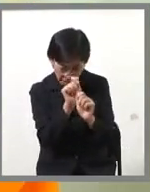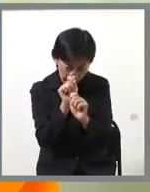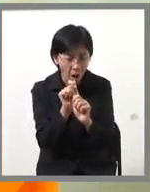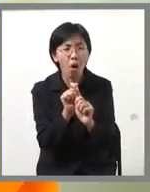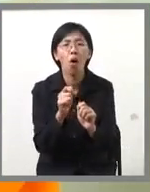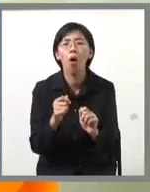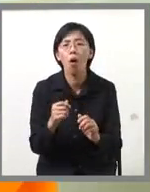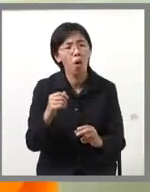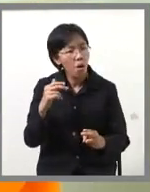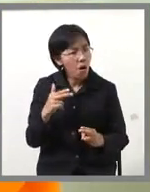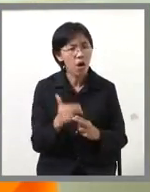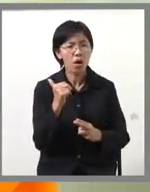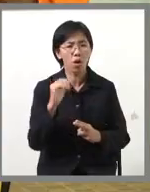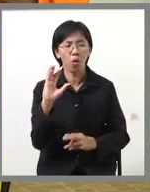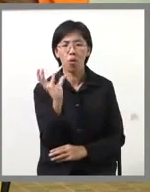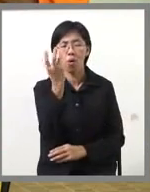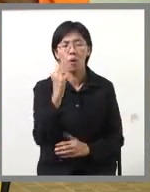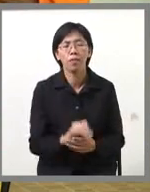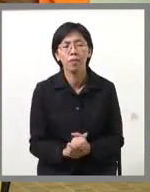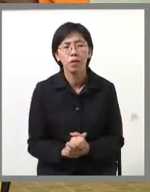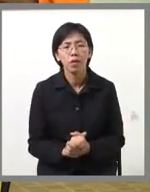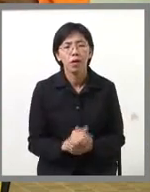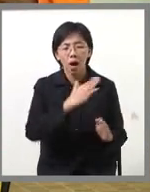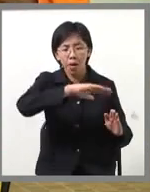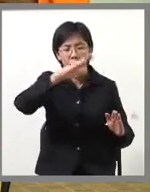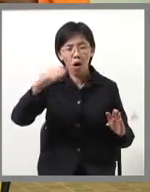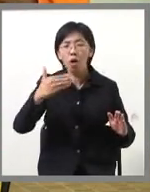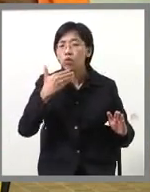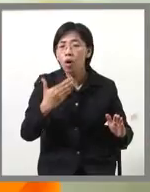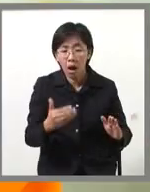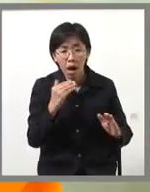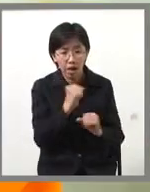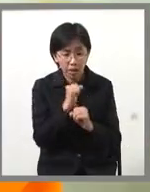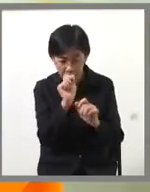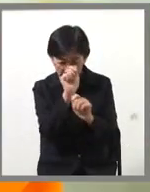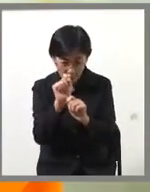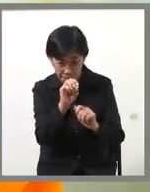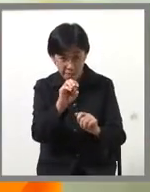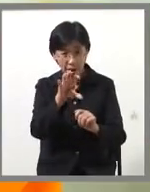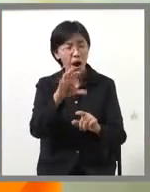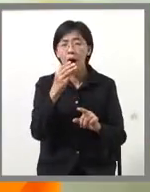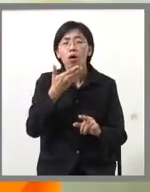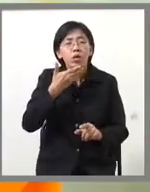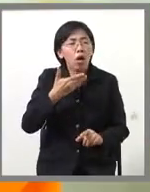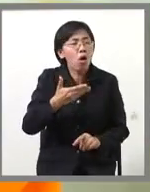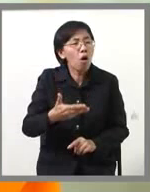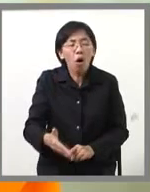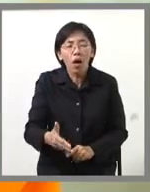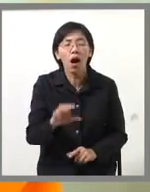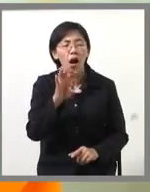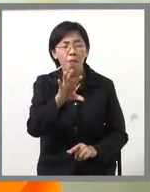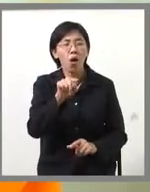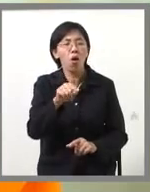ที่ยิ่งใหญ่องค์หนึ่งของโลกเหมือนกันเนี่ยเป็นมรดกคู่ฟ้าดินเพราะเมื่อเราแกะสลักเสร็จเนี่ยพระก็จะอยู่